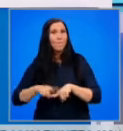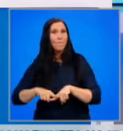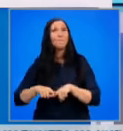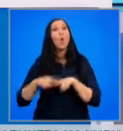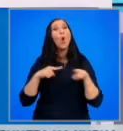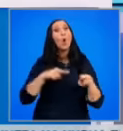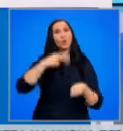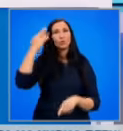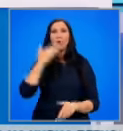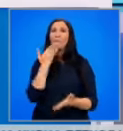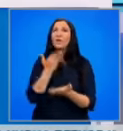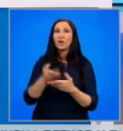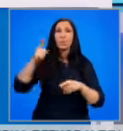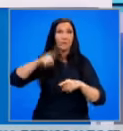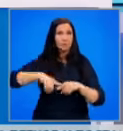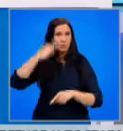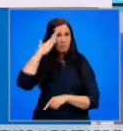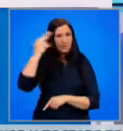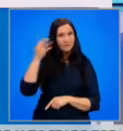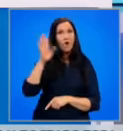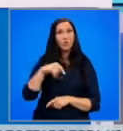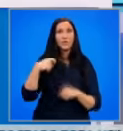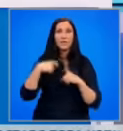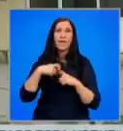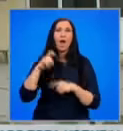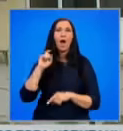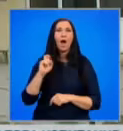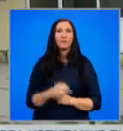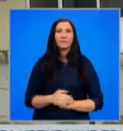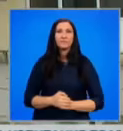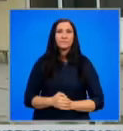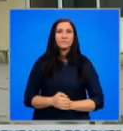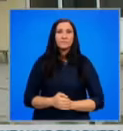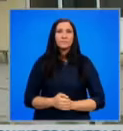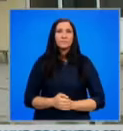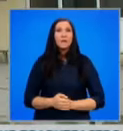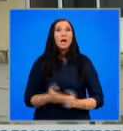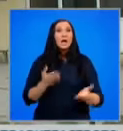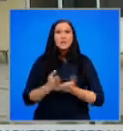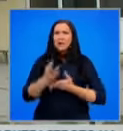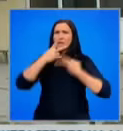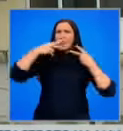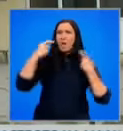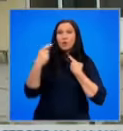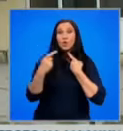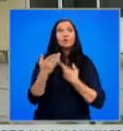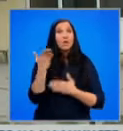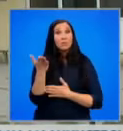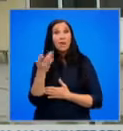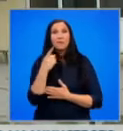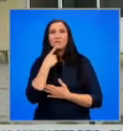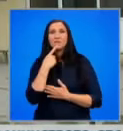прокуратурата, обявиха още от правосъдното министерство. Още от Кристиян Гаров. Сред най-скандалните договори са тези